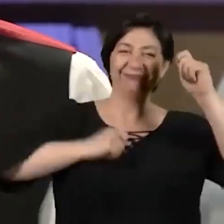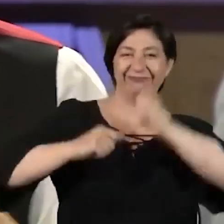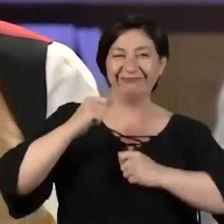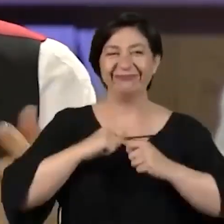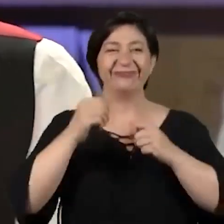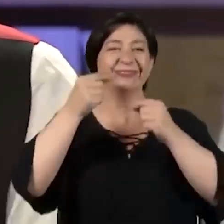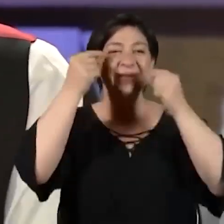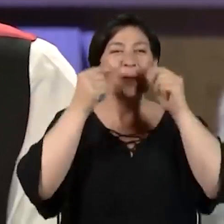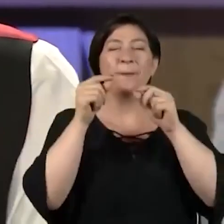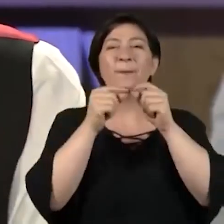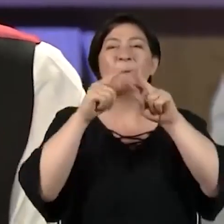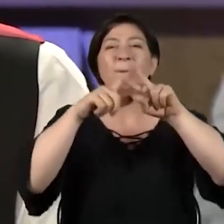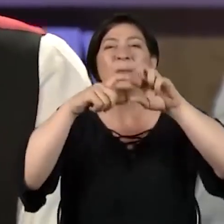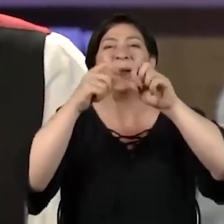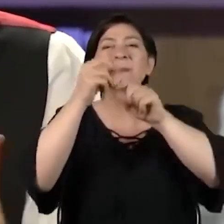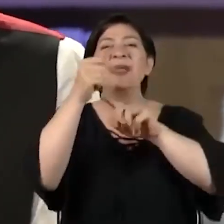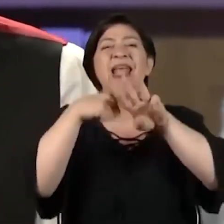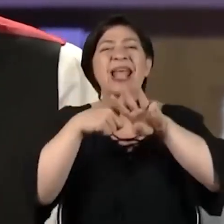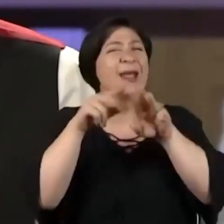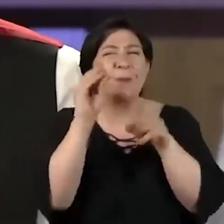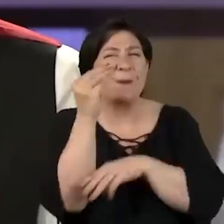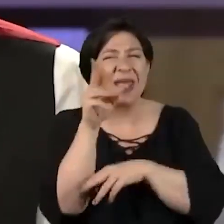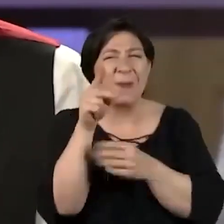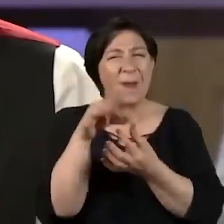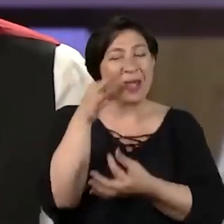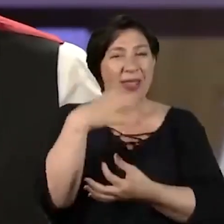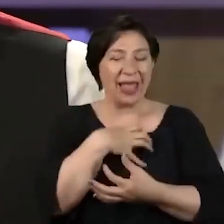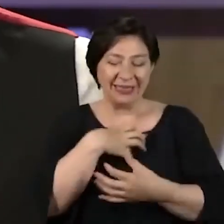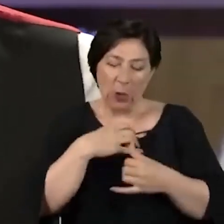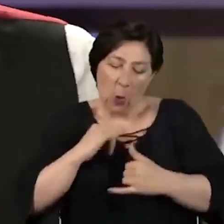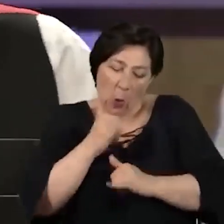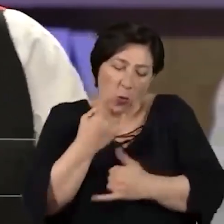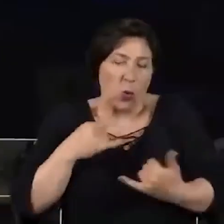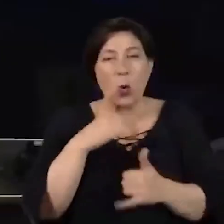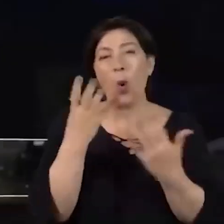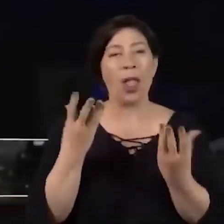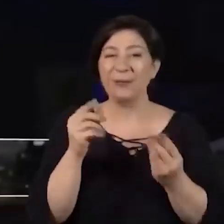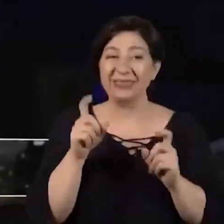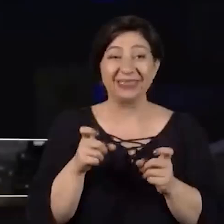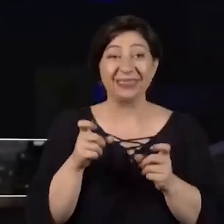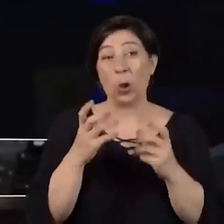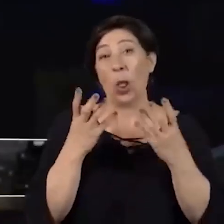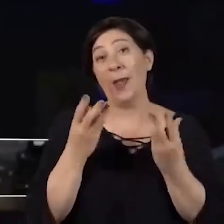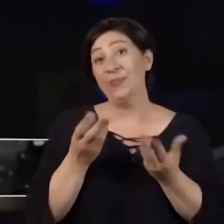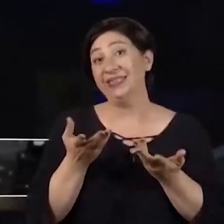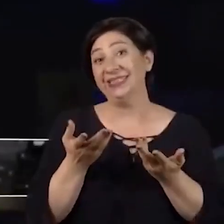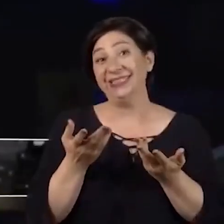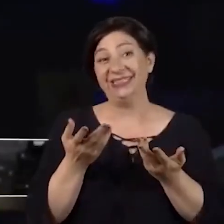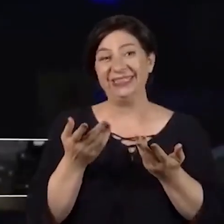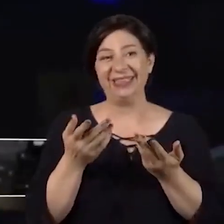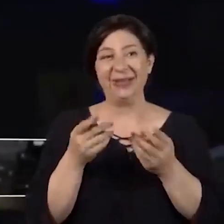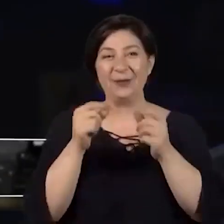sonra nedir o Barbiler marbiler falan filan. Belki siz kendinizin bebeğisiniz. Olabiliriz. Hmm. Olabilir. Biraz Başar